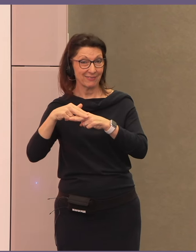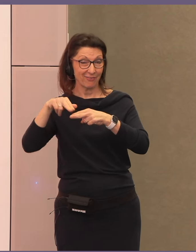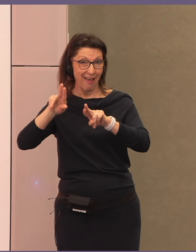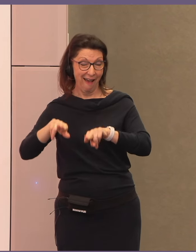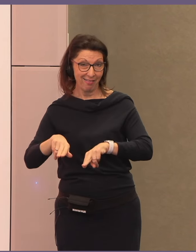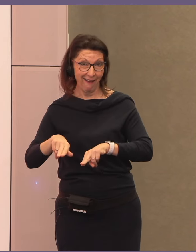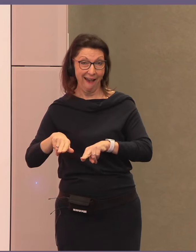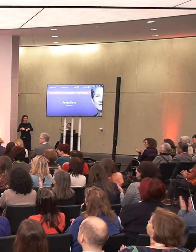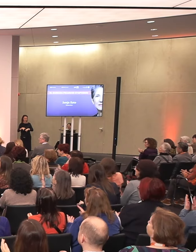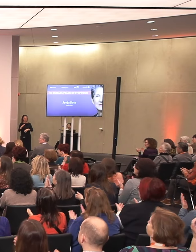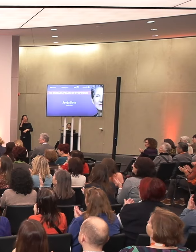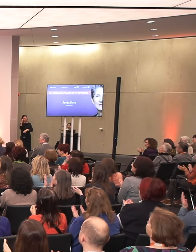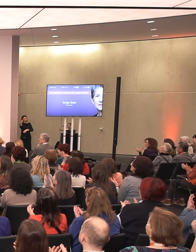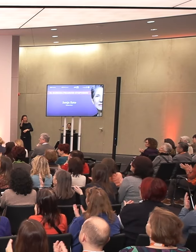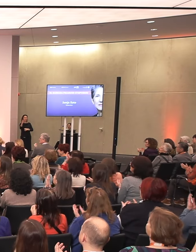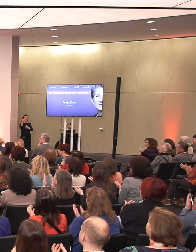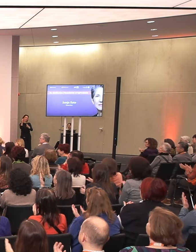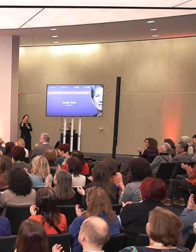dürfen. Das ist dein Applaus.